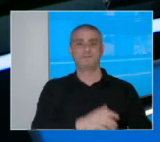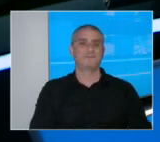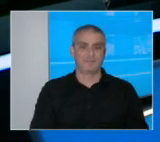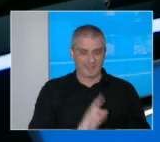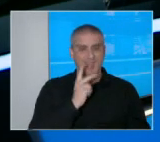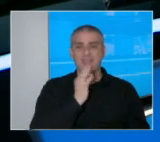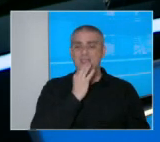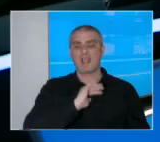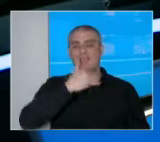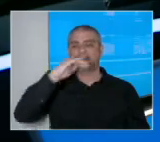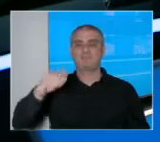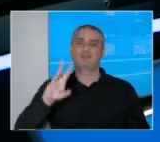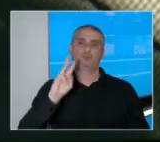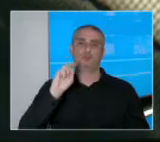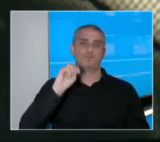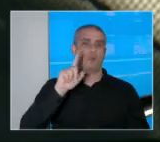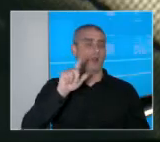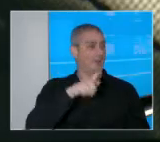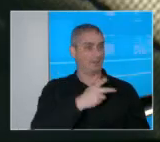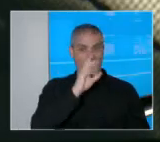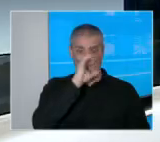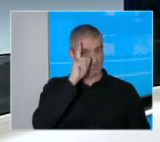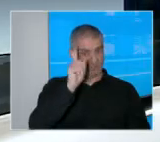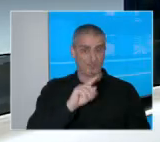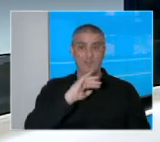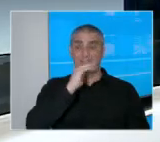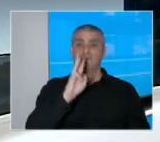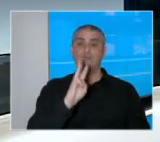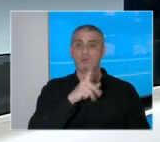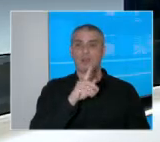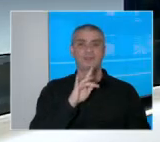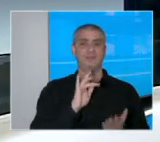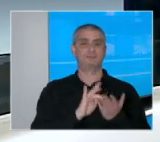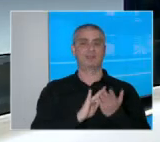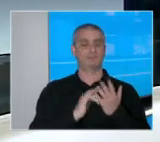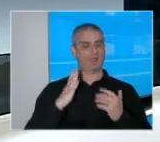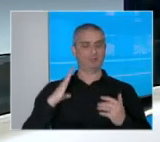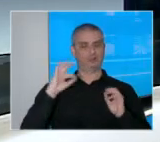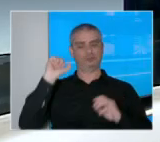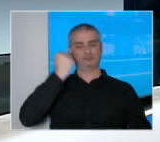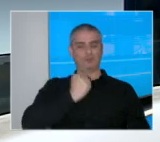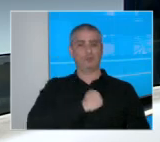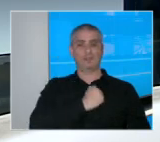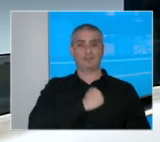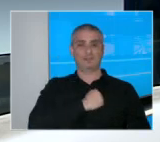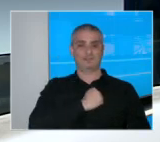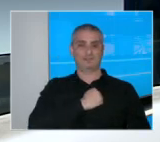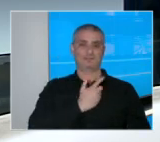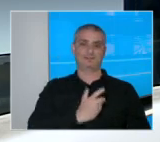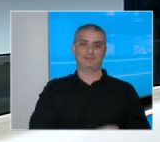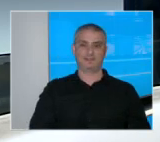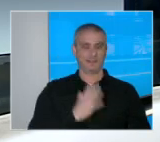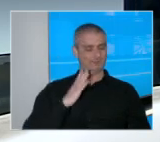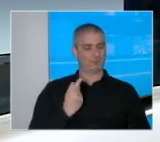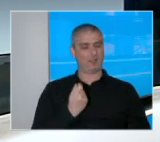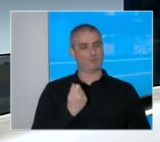אפשר לקצר. נערי גבעת שמואל. אז באמת... הצופים לא יודעים, אבל בגבעת שמואל יושבת הצולה של הציונות הדתית. צולת הממון. אפשר לומר, כן,